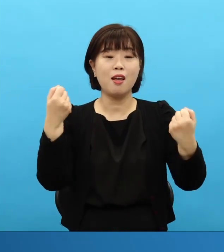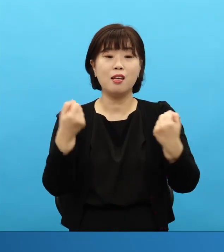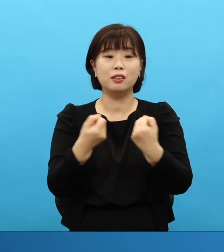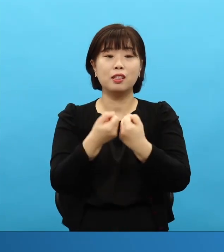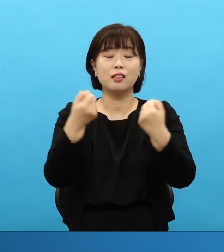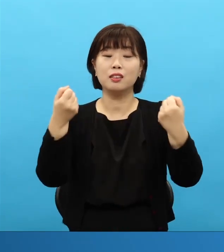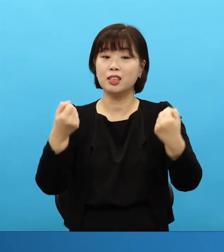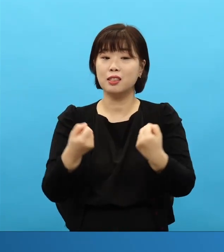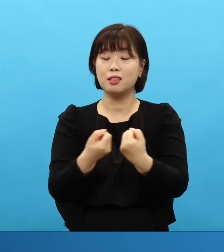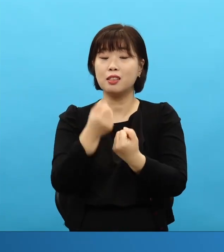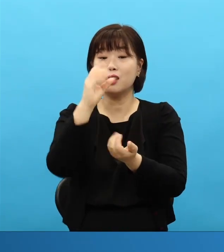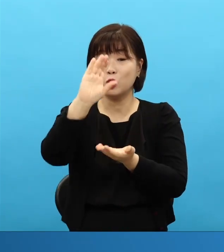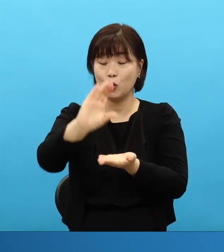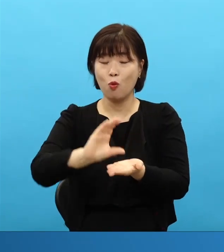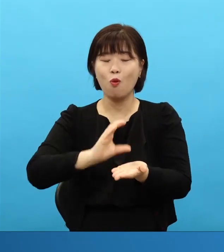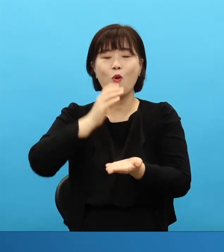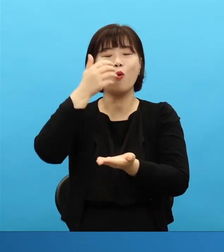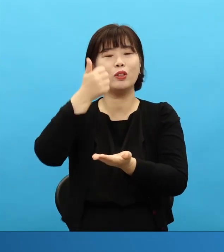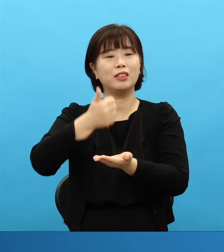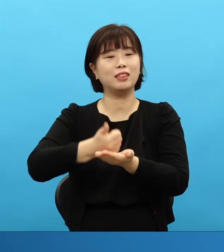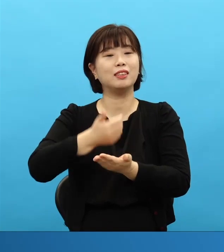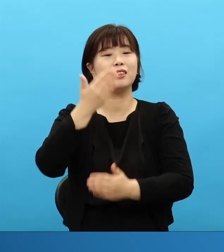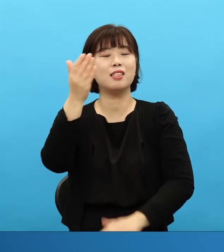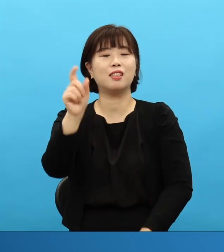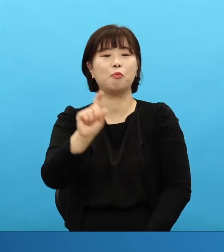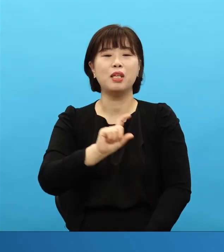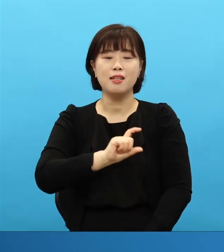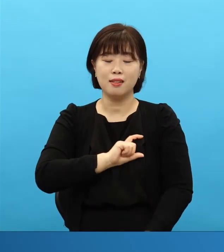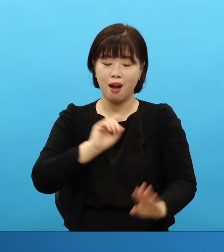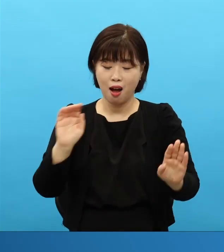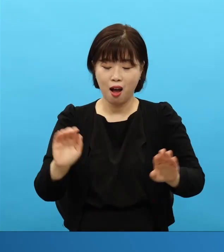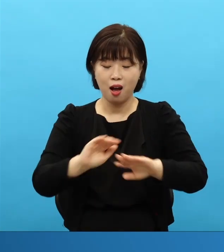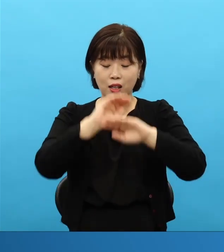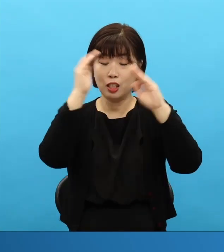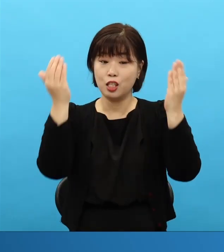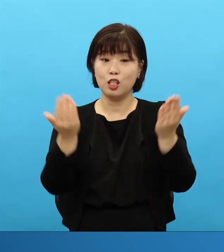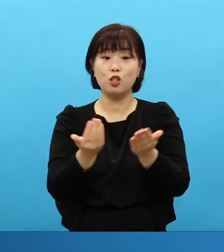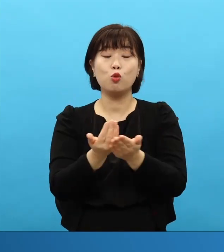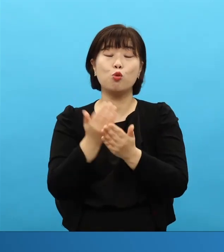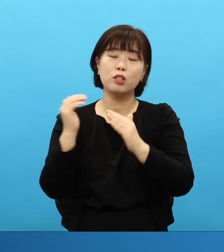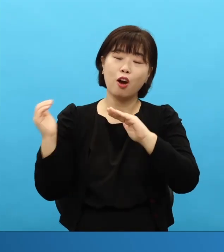싸우네. 그리스도 그 이름이 다